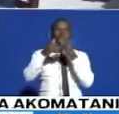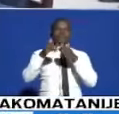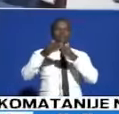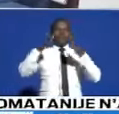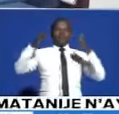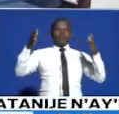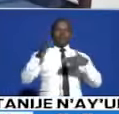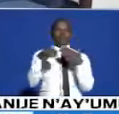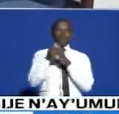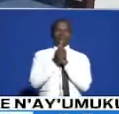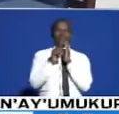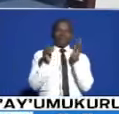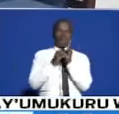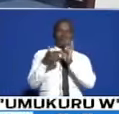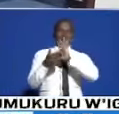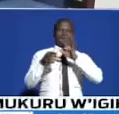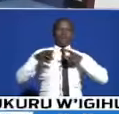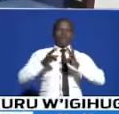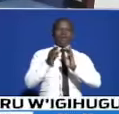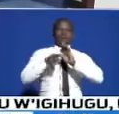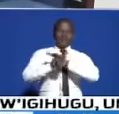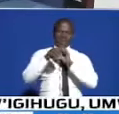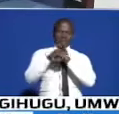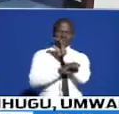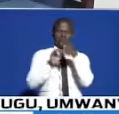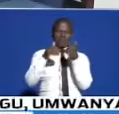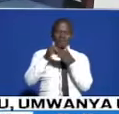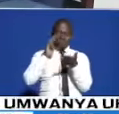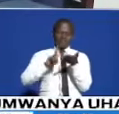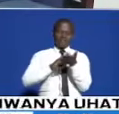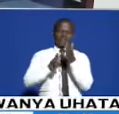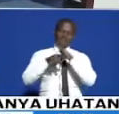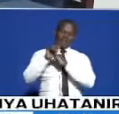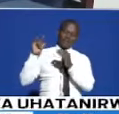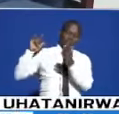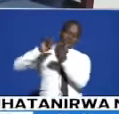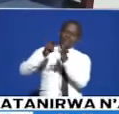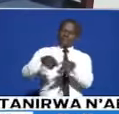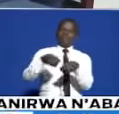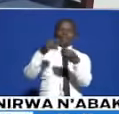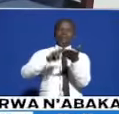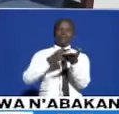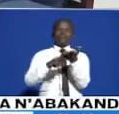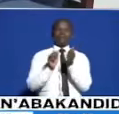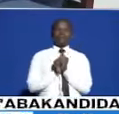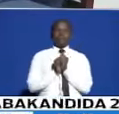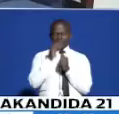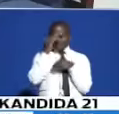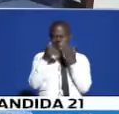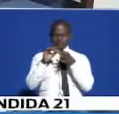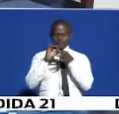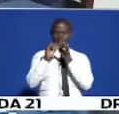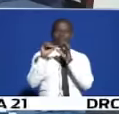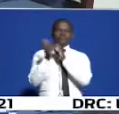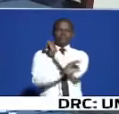amarembo ndetse rushimangira uburyo binjira mu gihugu babona viza bageze ku kibuga cy'indege. Mu rwego rwo gutsura